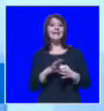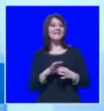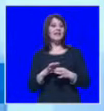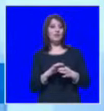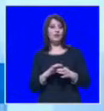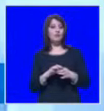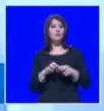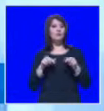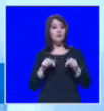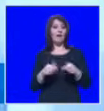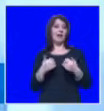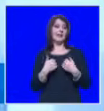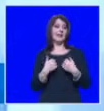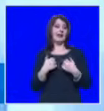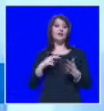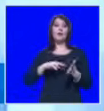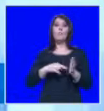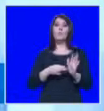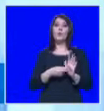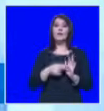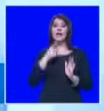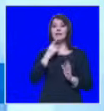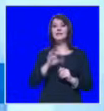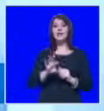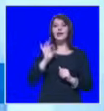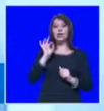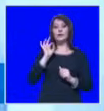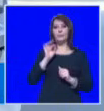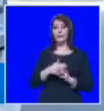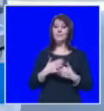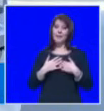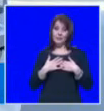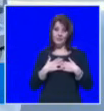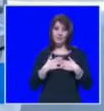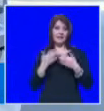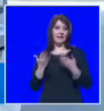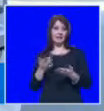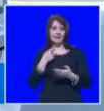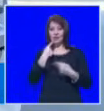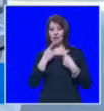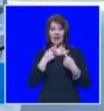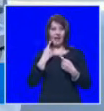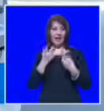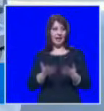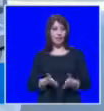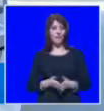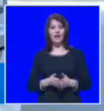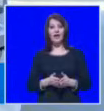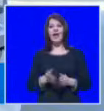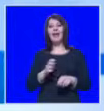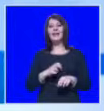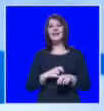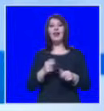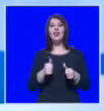това ще бъде нашата политика и за избор на останалите регулатори. Добре, благодаря ви за този разговор в нашия ефир.